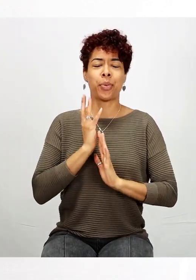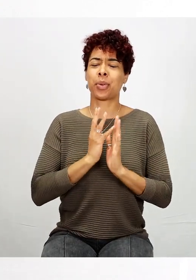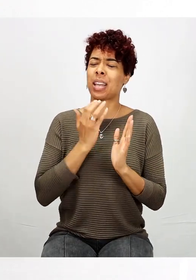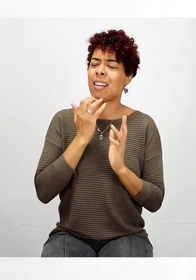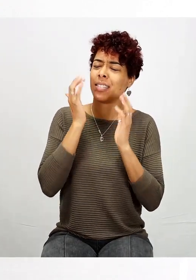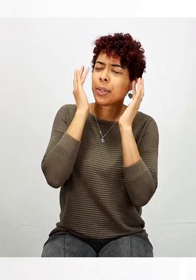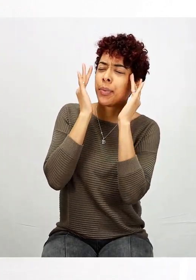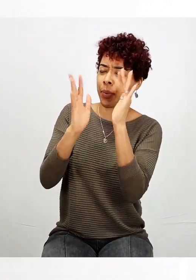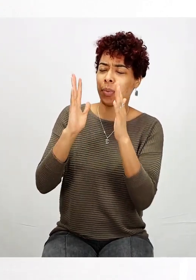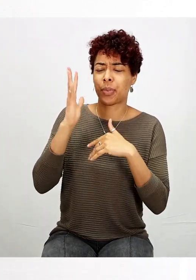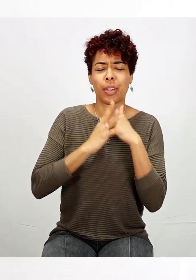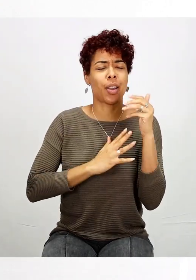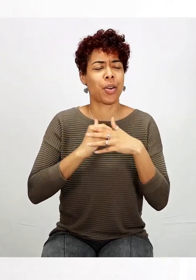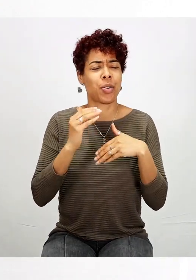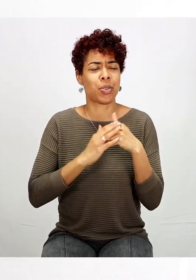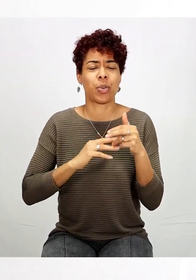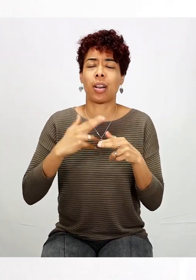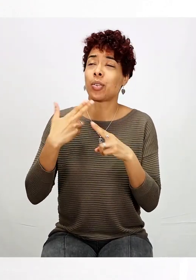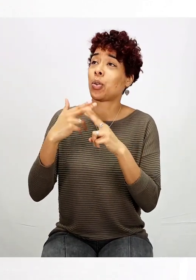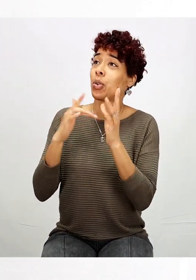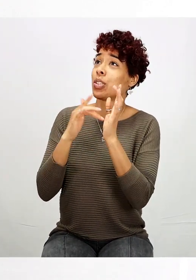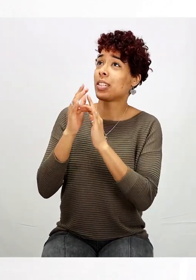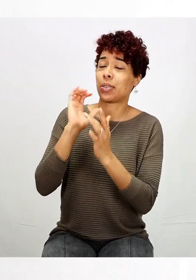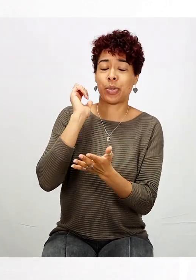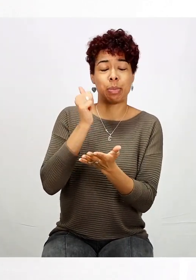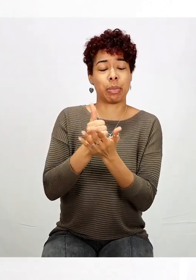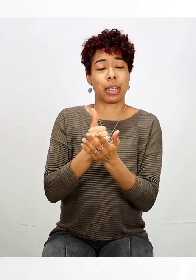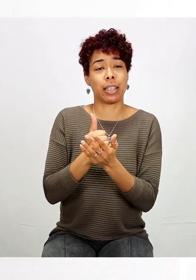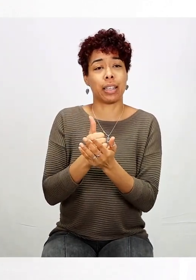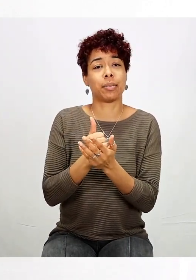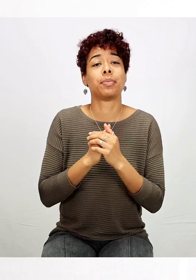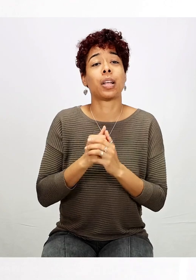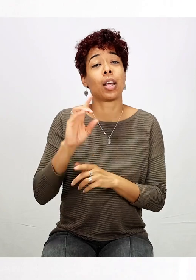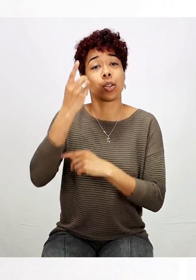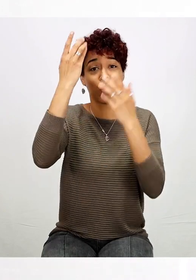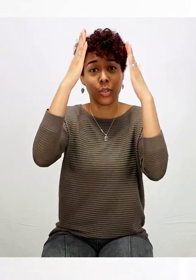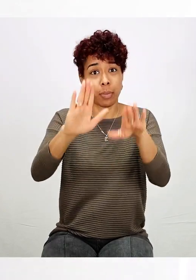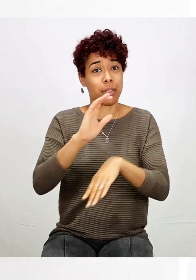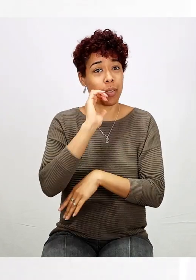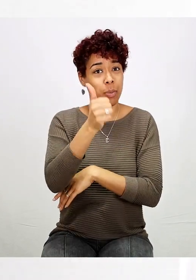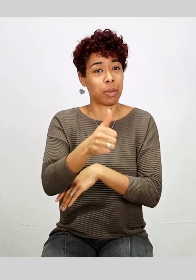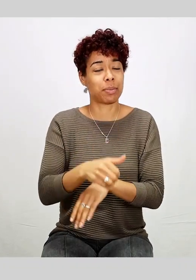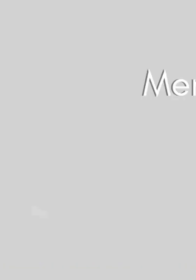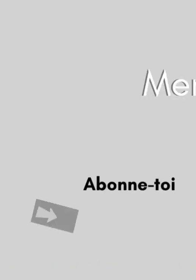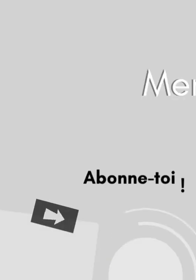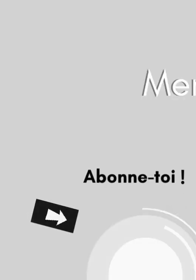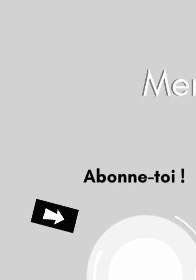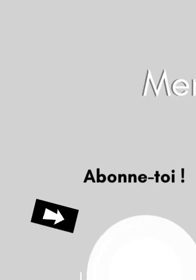d'adoration et de joie. Dans le nom de Jésus, j'ai prié. Amen. Que Dieu vous bénisse. On se retrouve demain.